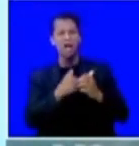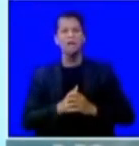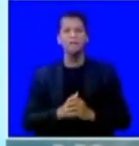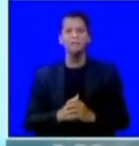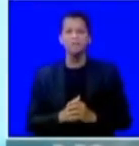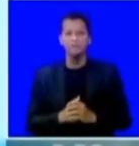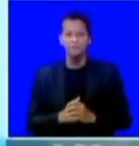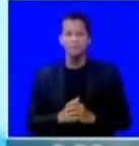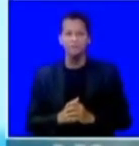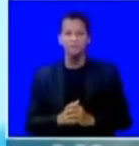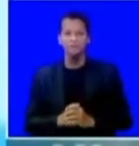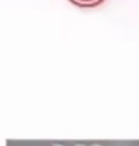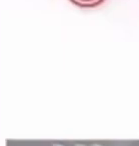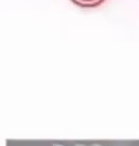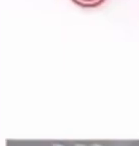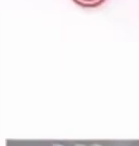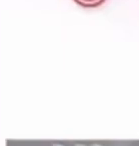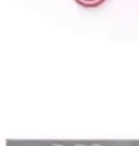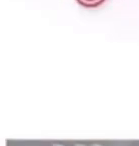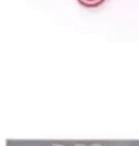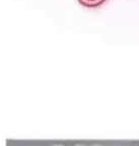hati.